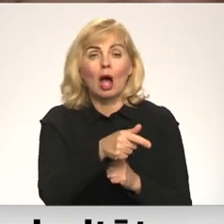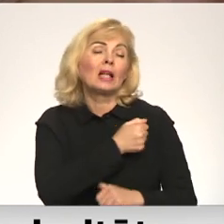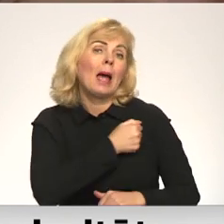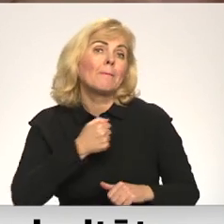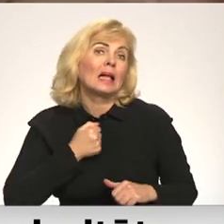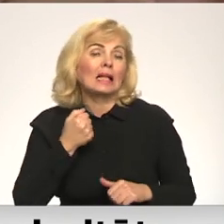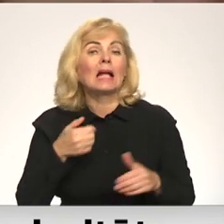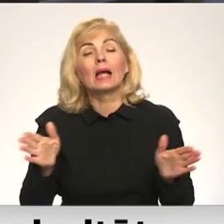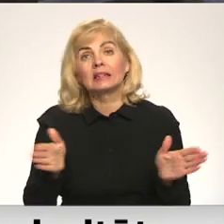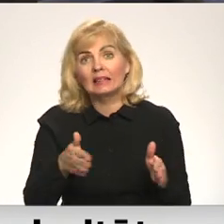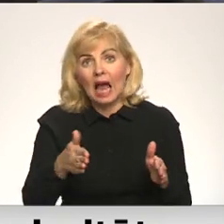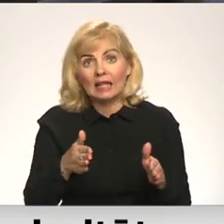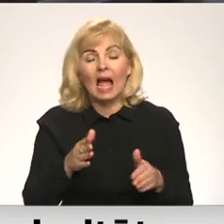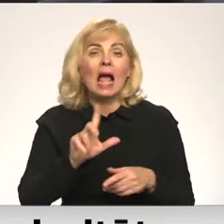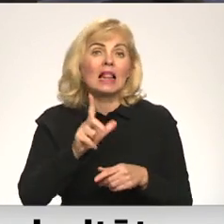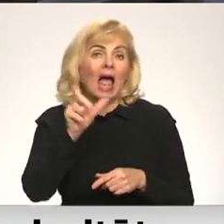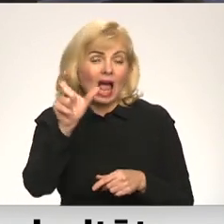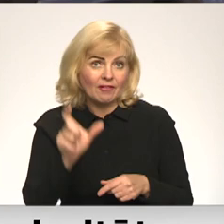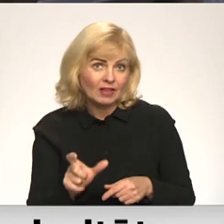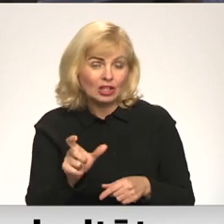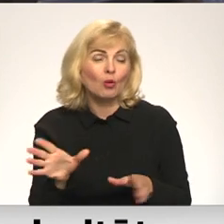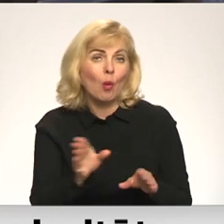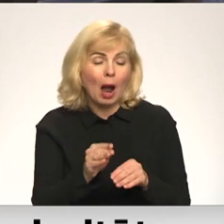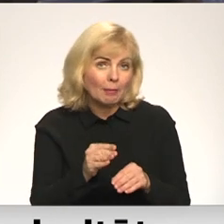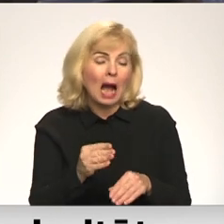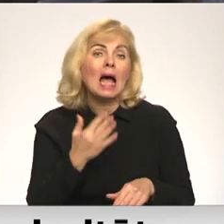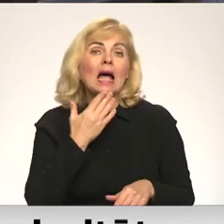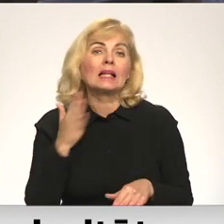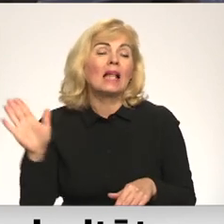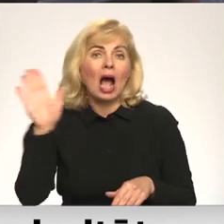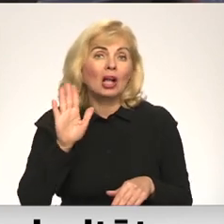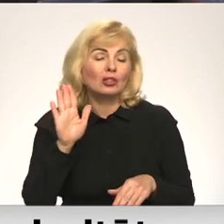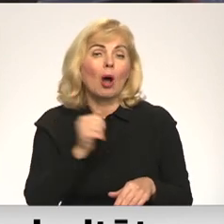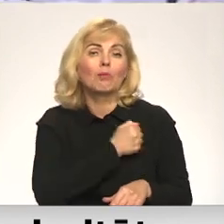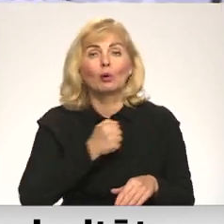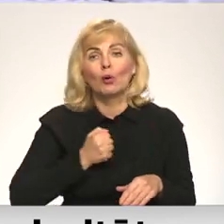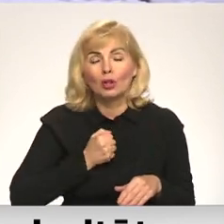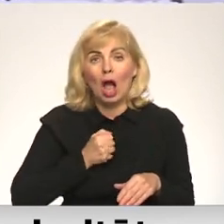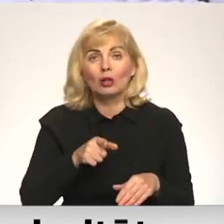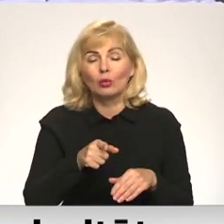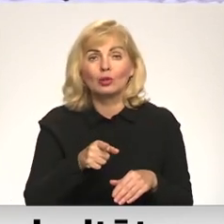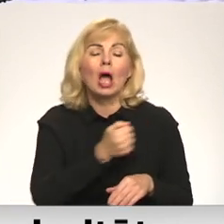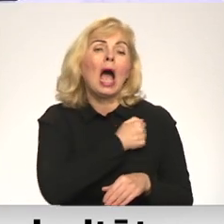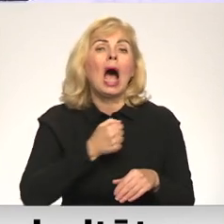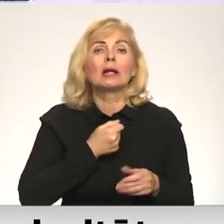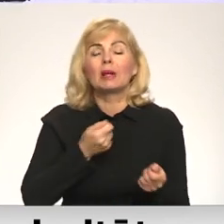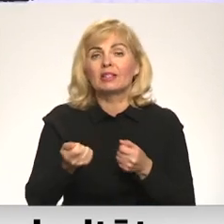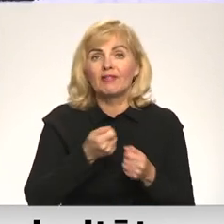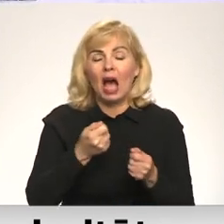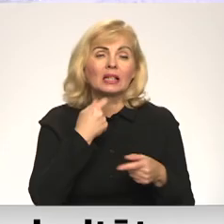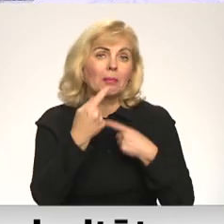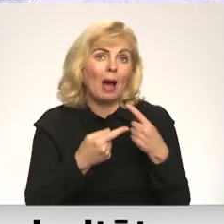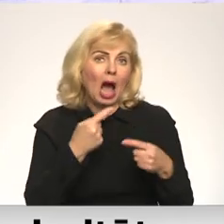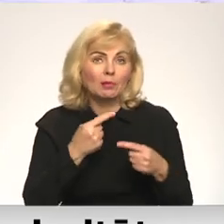Militārās padomes sēdē Levits kopā ar Nacionālo bruņoto spēku komandīri, aizsardzības ministrijas un armijas vadību pārrunāja